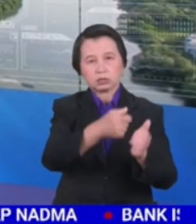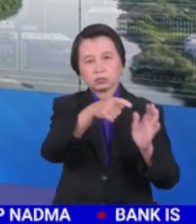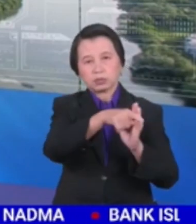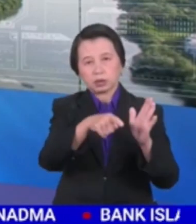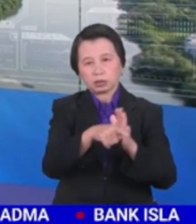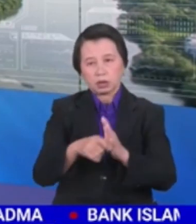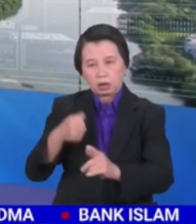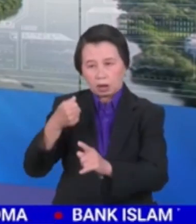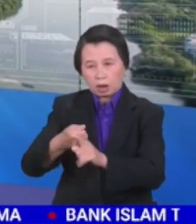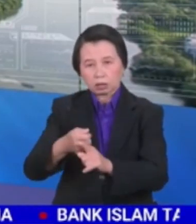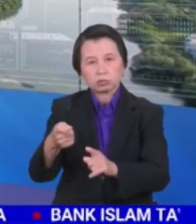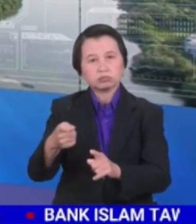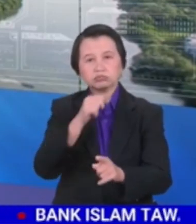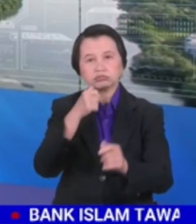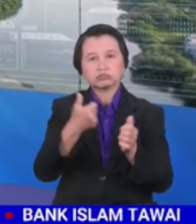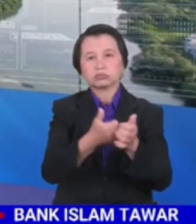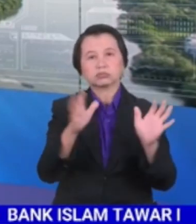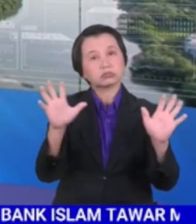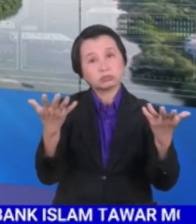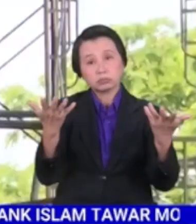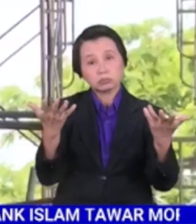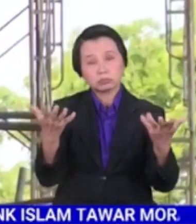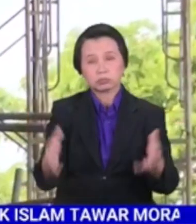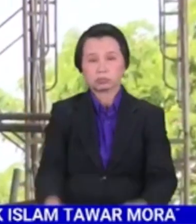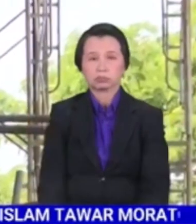peraturan serta arahan yang telah ditetapkan